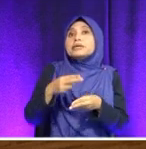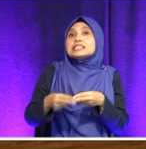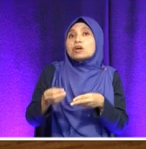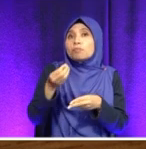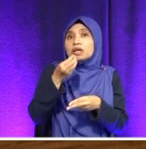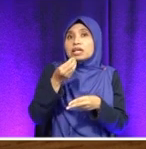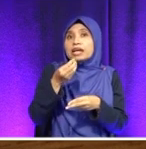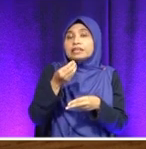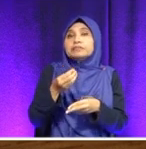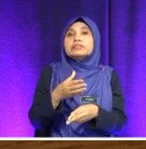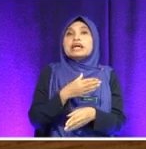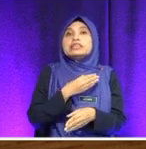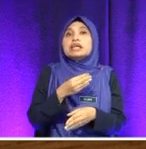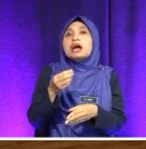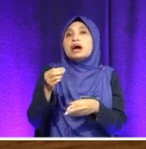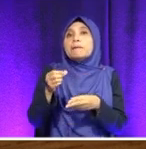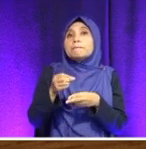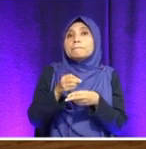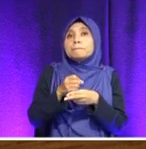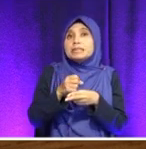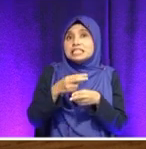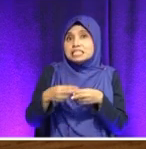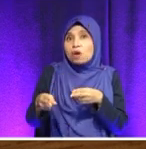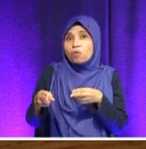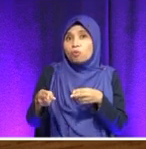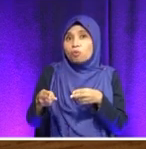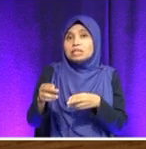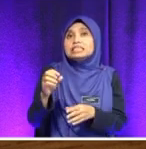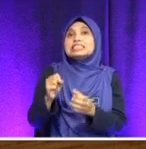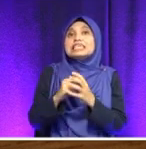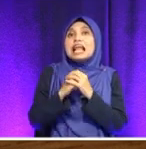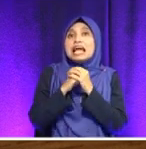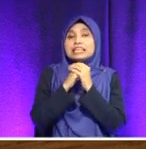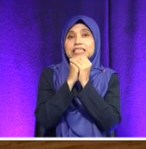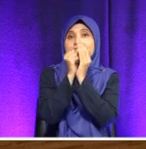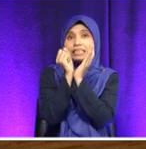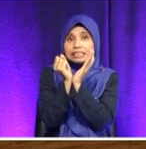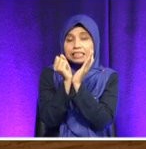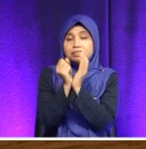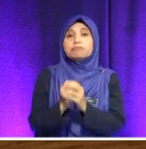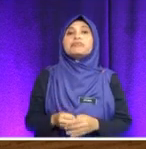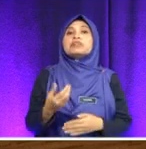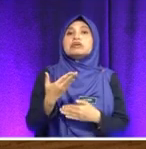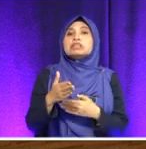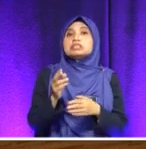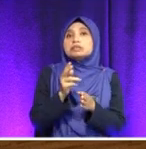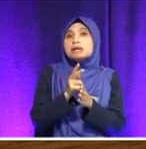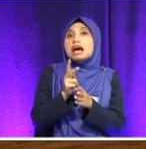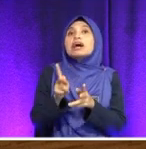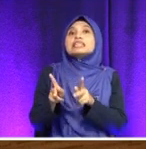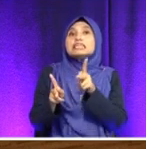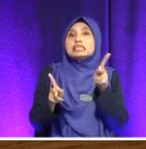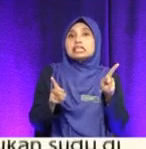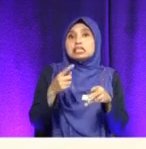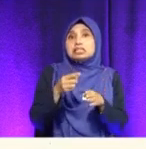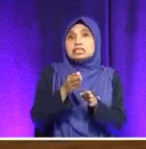sudu sup dan pisau salad di sebelah kanan. Dan langkah yang ketiga, letakkan garfu makan di sebelah kiri, diikuti dengan garfu salad.